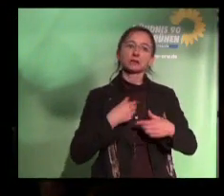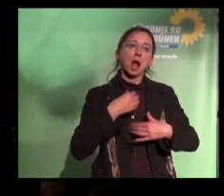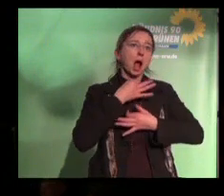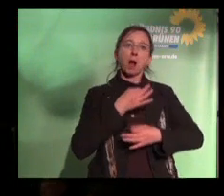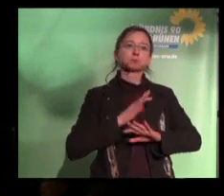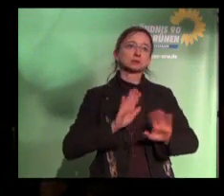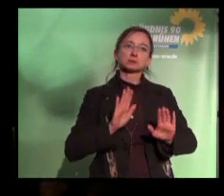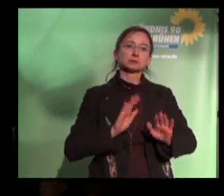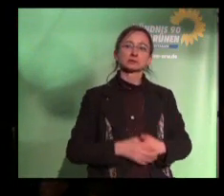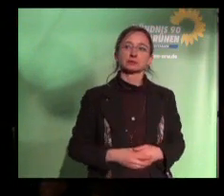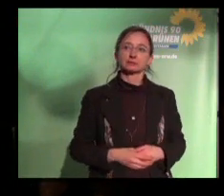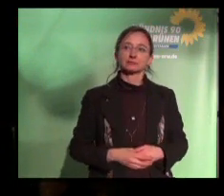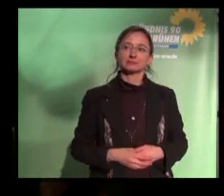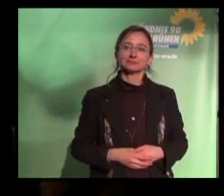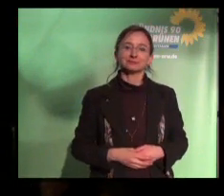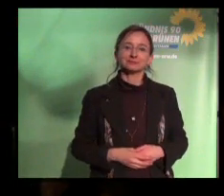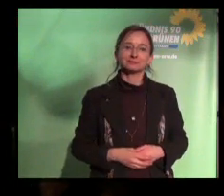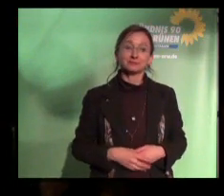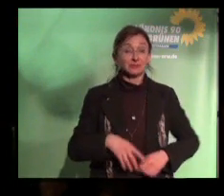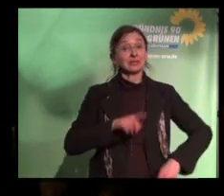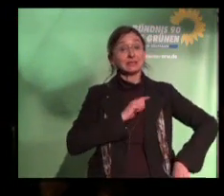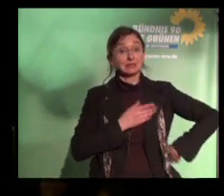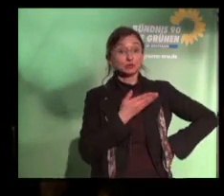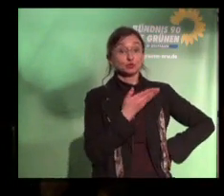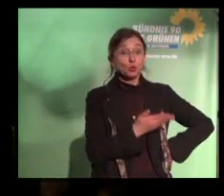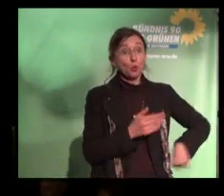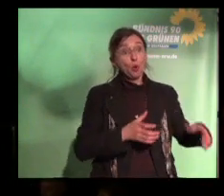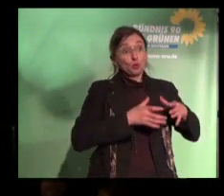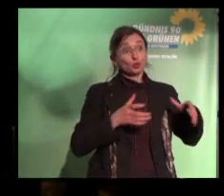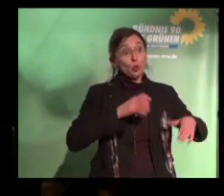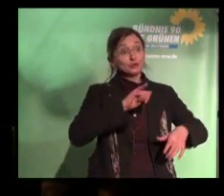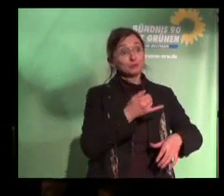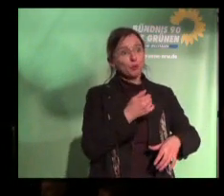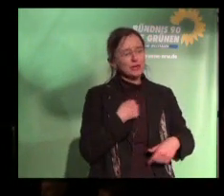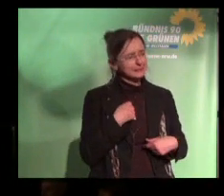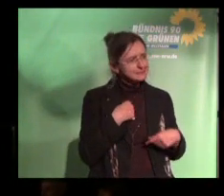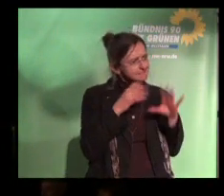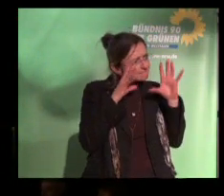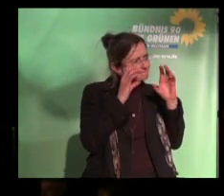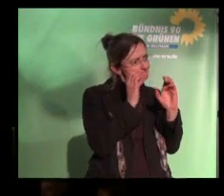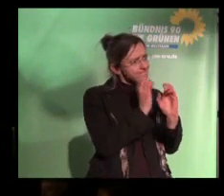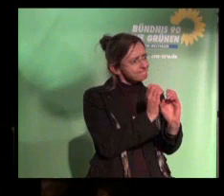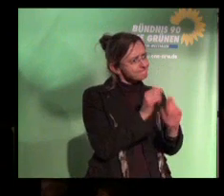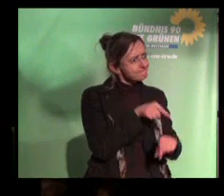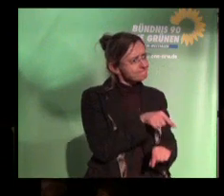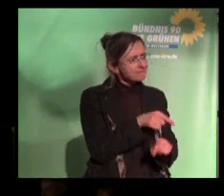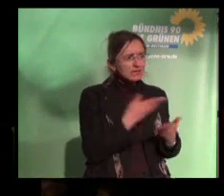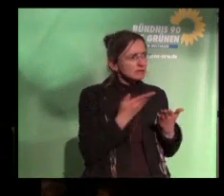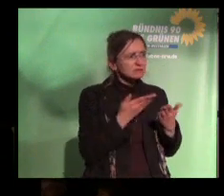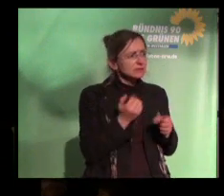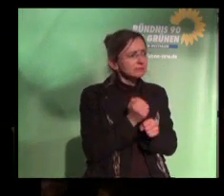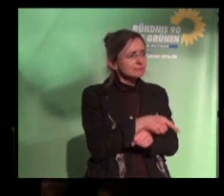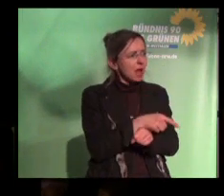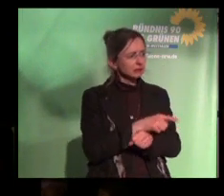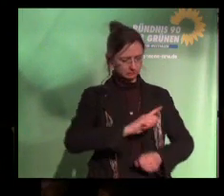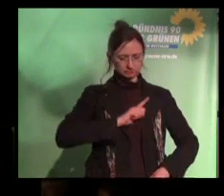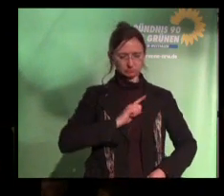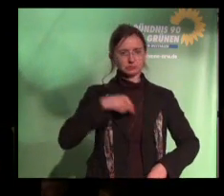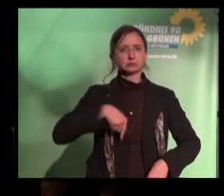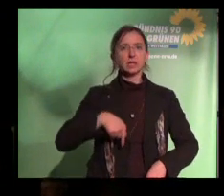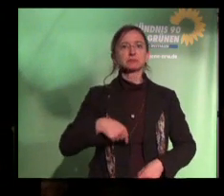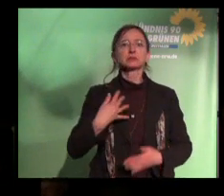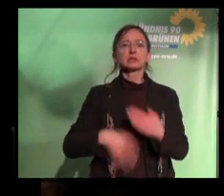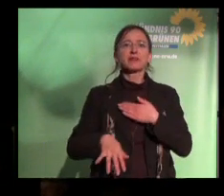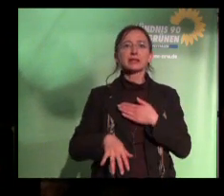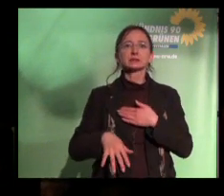Ich schaue ja immer ganz fasziniert auf diese Großprojekte. Ja? Was machen die da bloß? Ich war hier 10 Jahre Ministerin